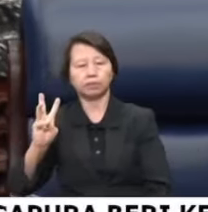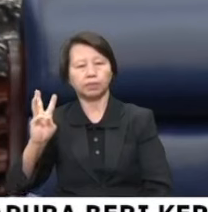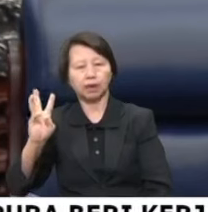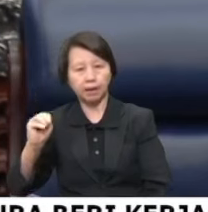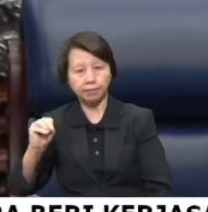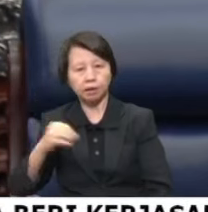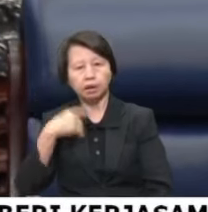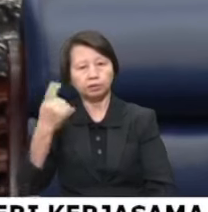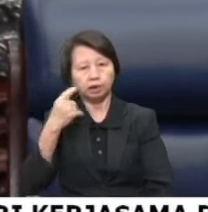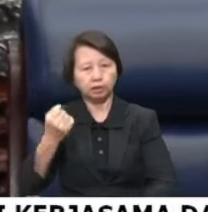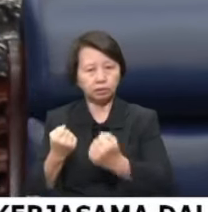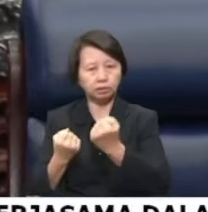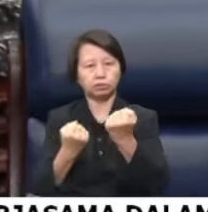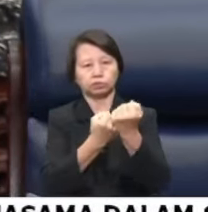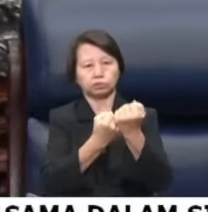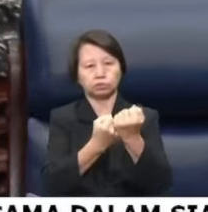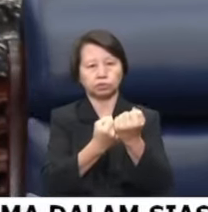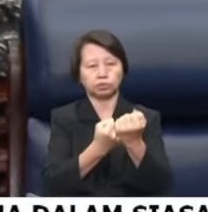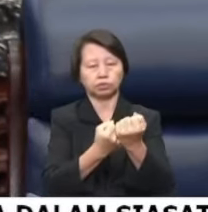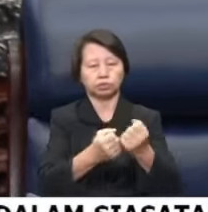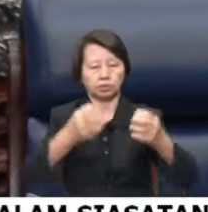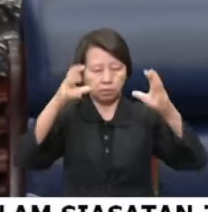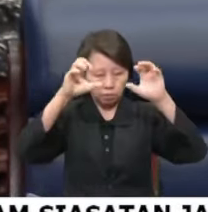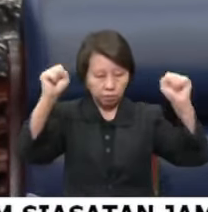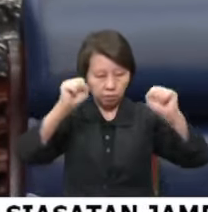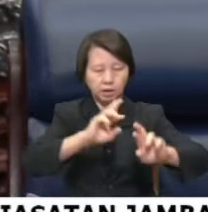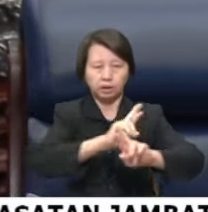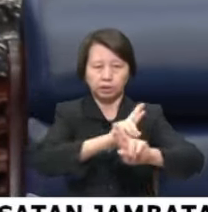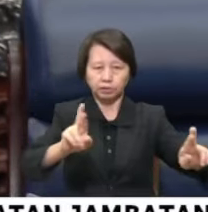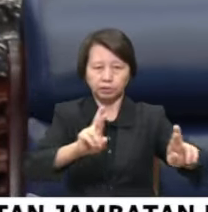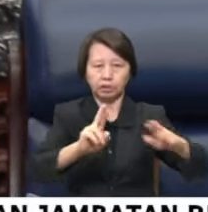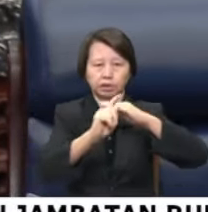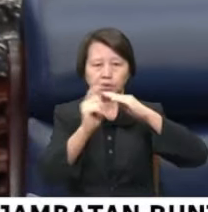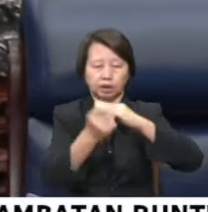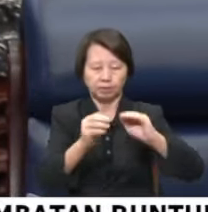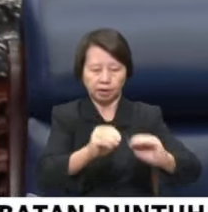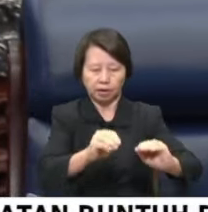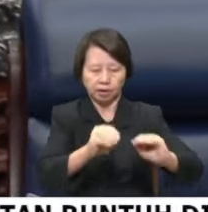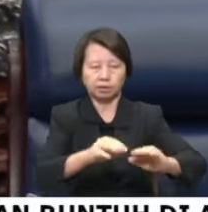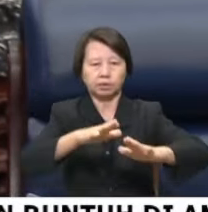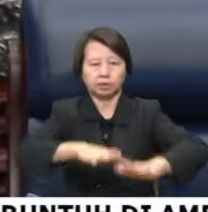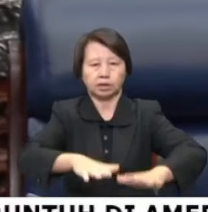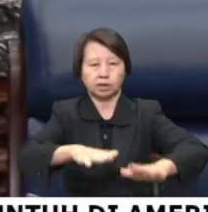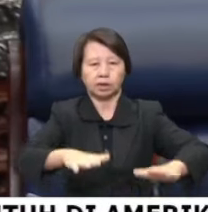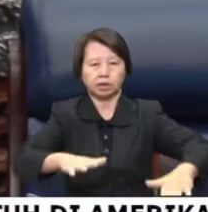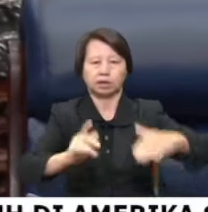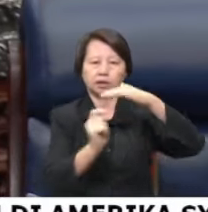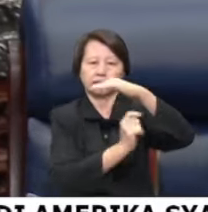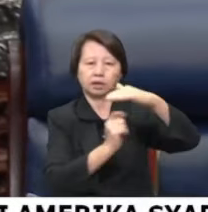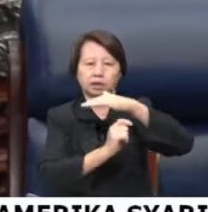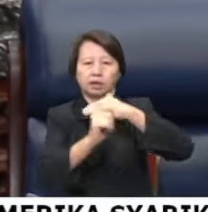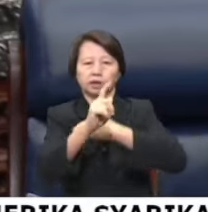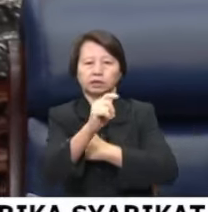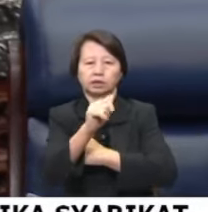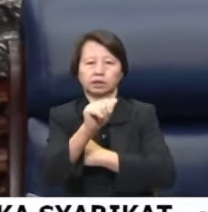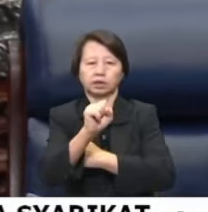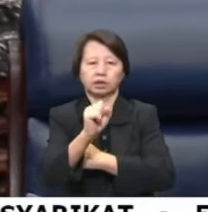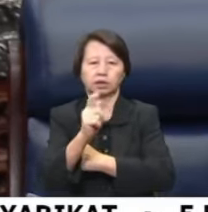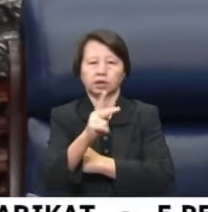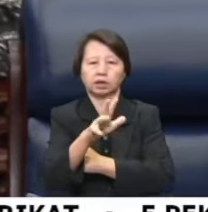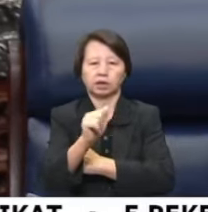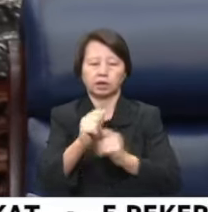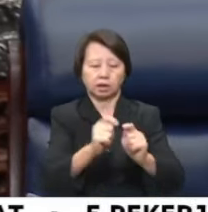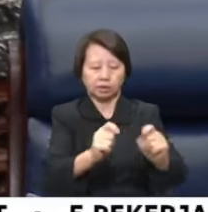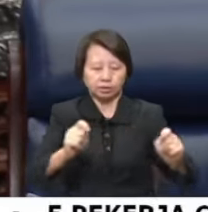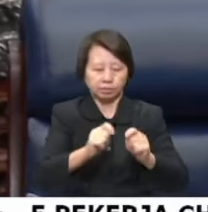menyokong usaha agar pihak majikan menyediakan taman asuhan kanak-kanak, iaitu taska, di tempat kerja.